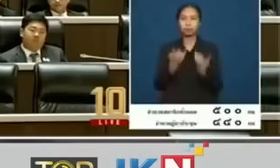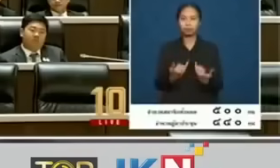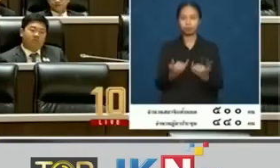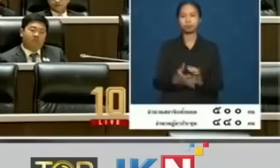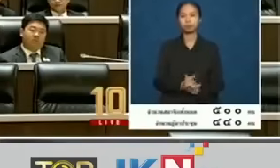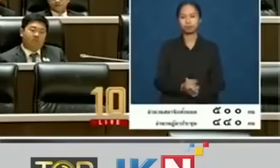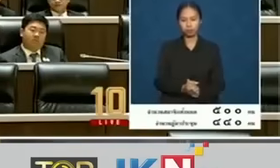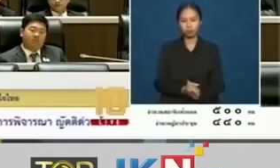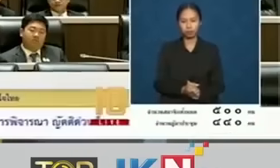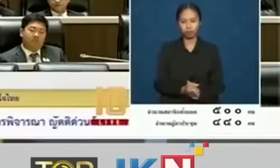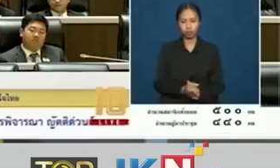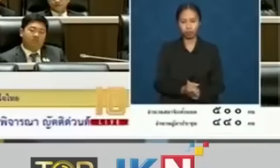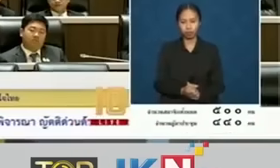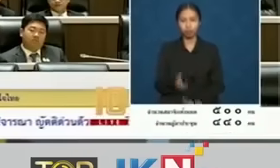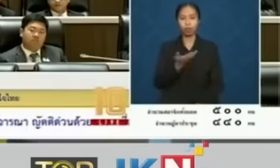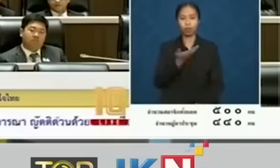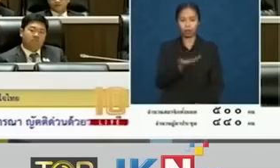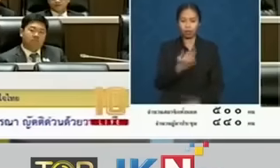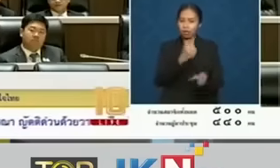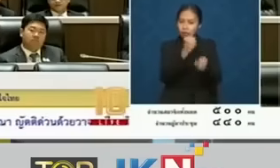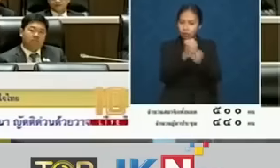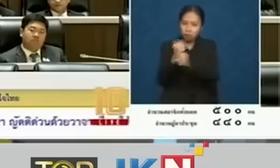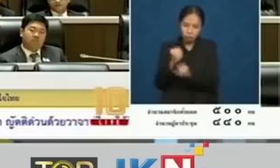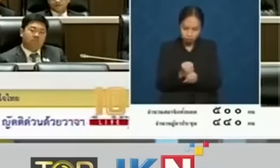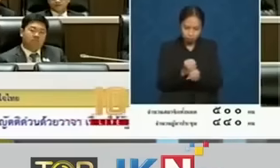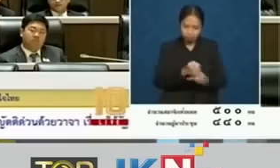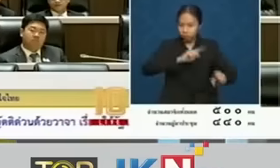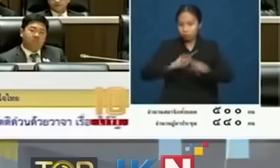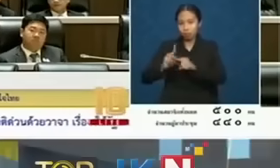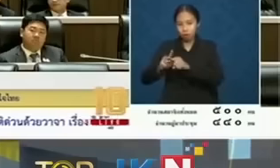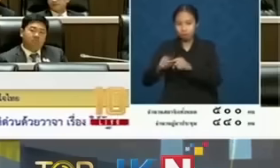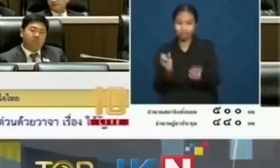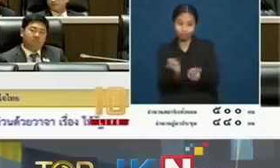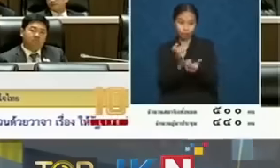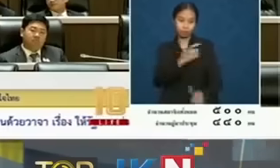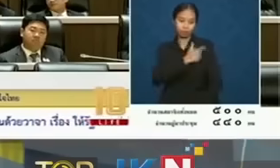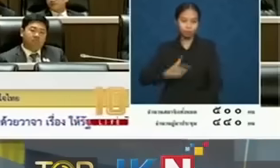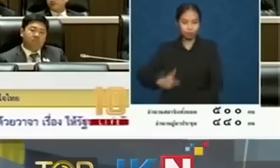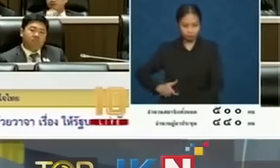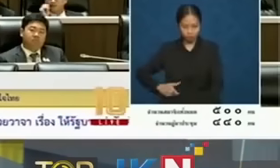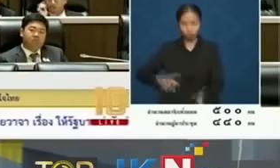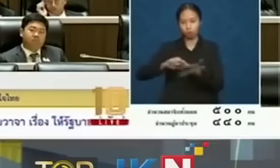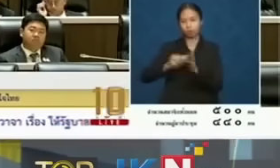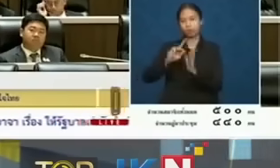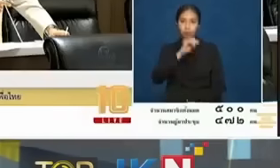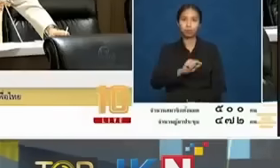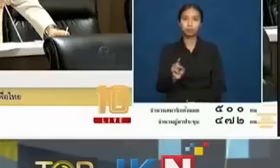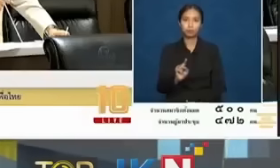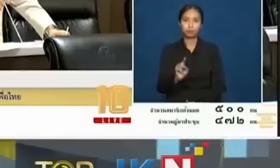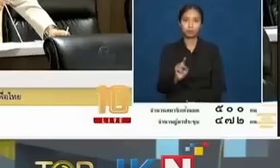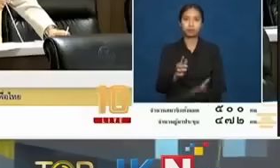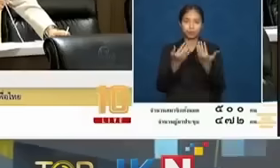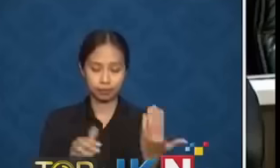แสดง นี่ฮะอันนี้คือสสภูมิใจไทย ค่ะ น ะ ส่วนสสเพื่อไทยครูมานิตนะครูมานิตเนี่ยขึ้นประกาศเลย